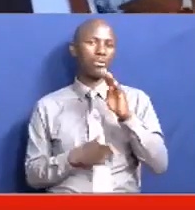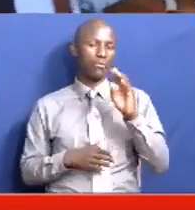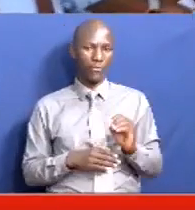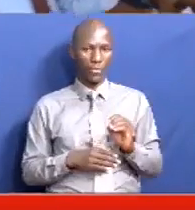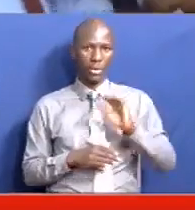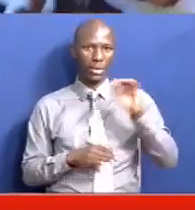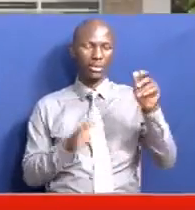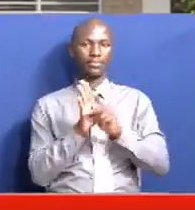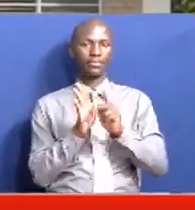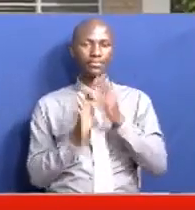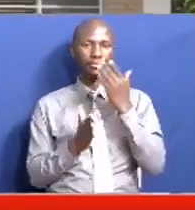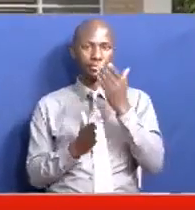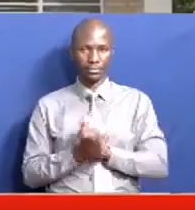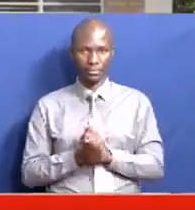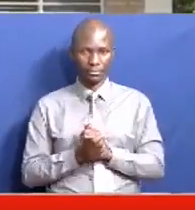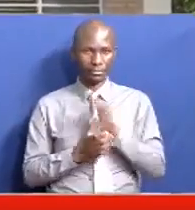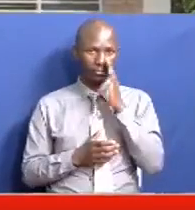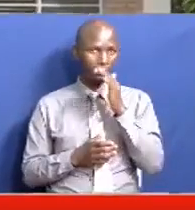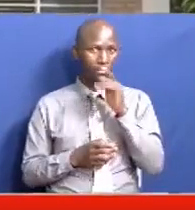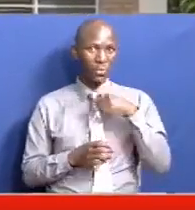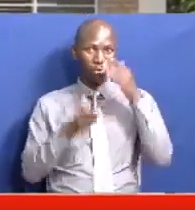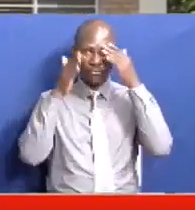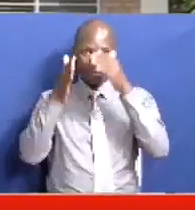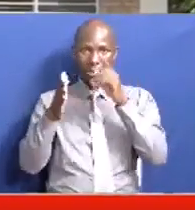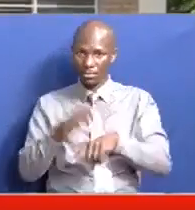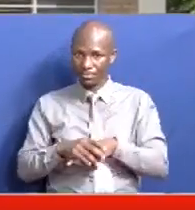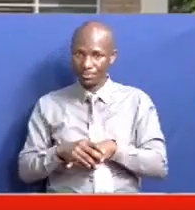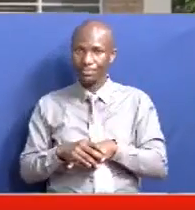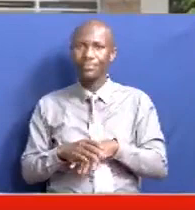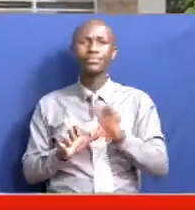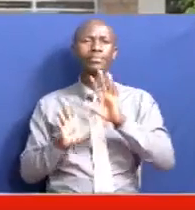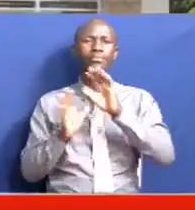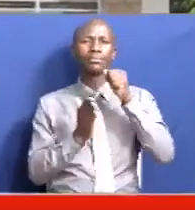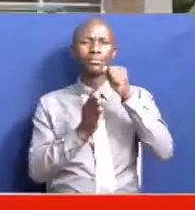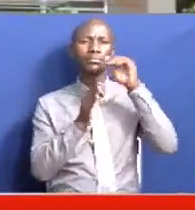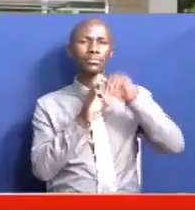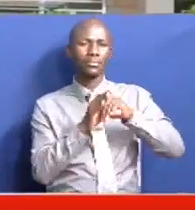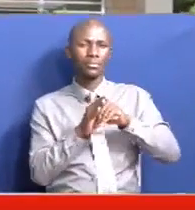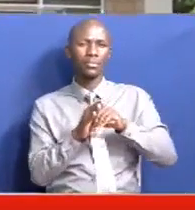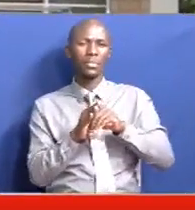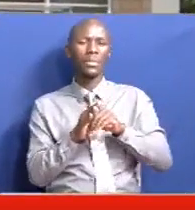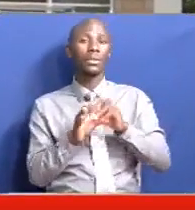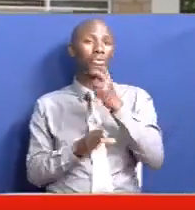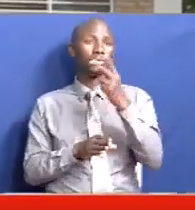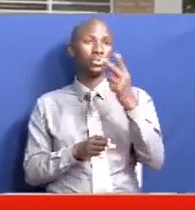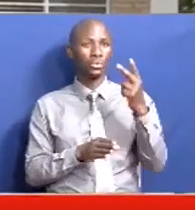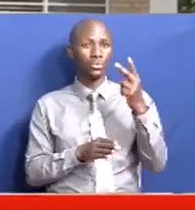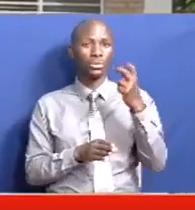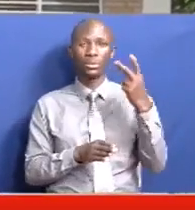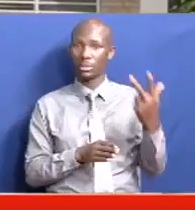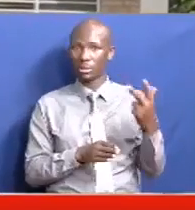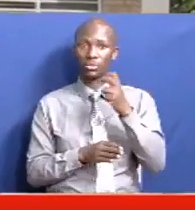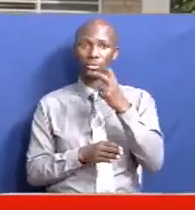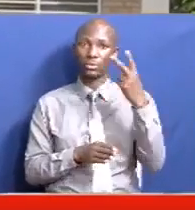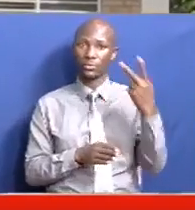si akaunti ya Kitui. Priority si sito ila tukweke budget ya katika budget ya